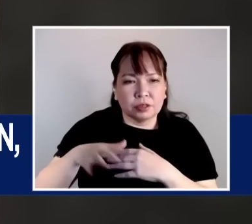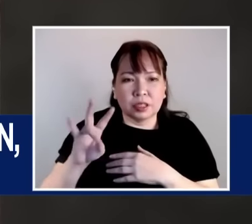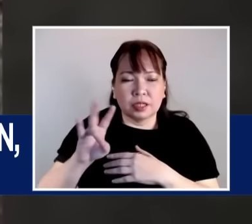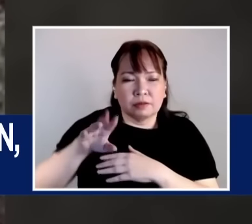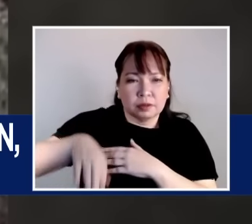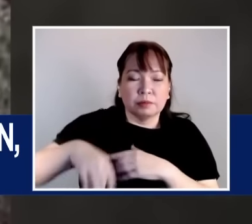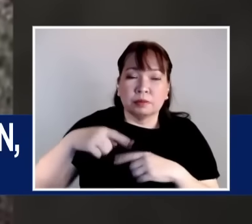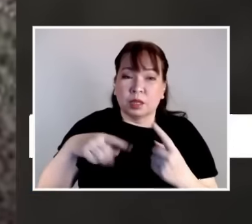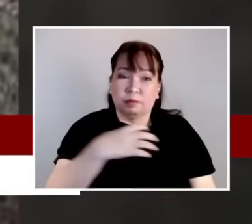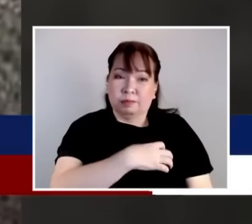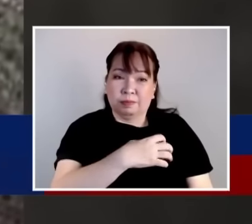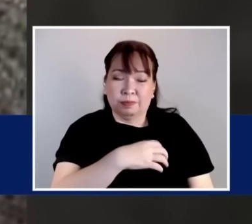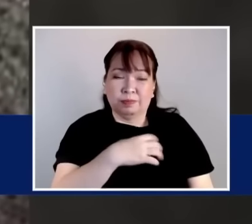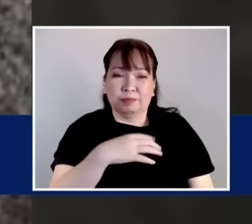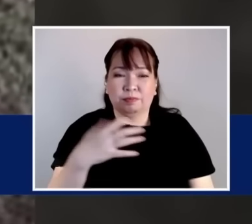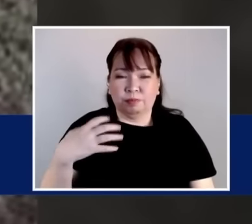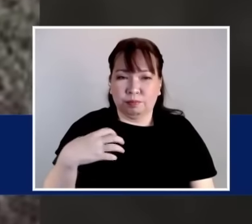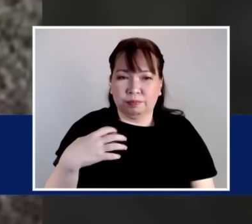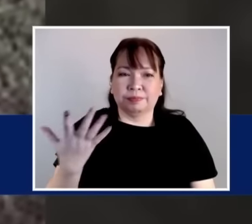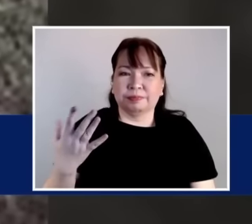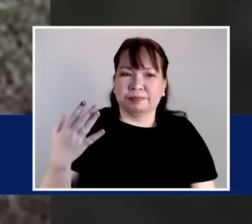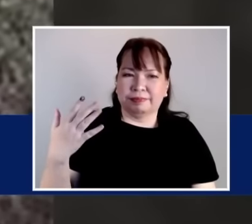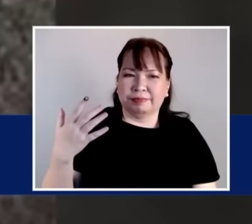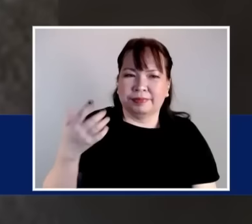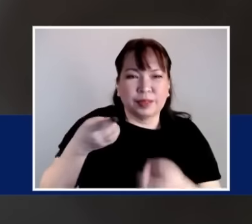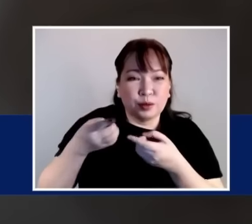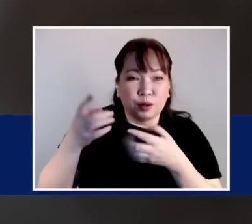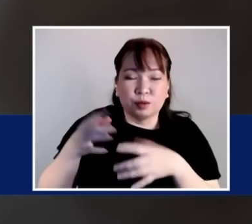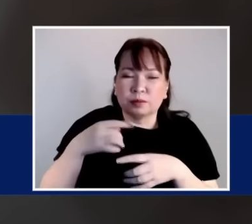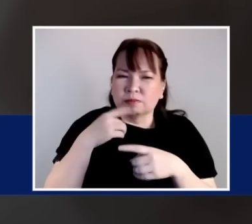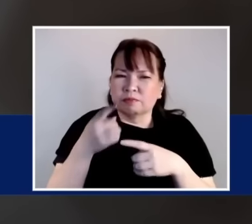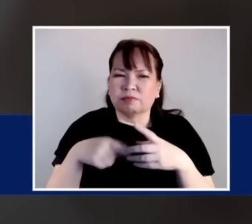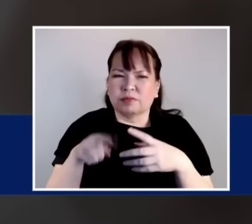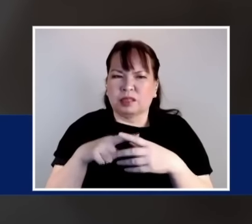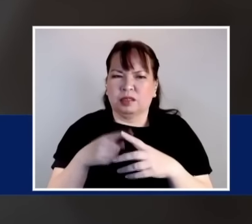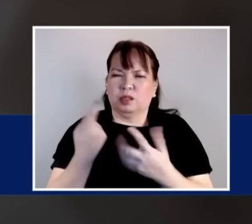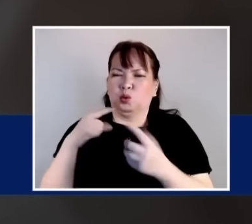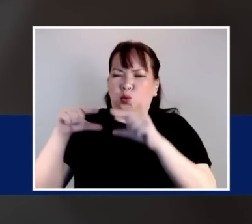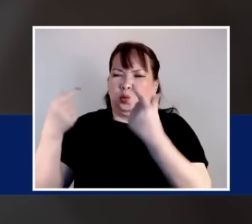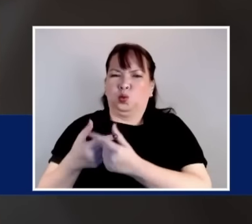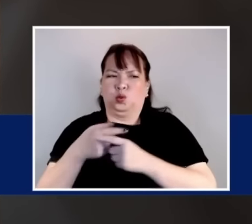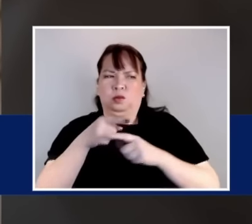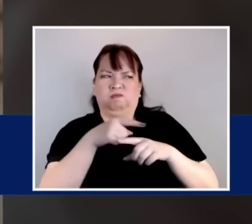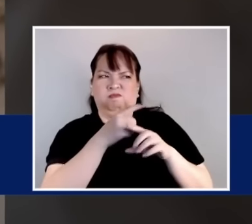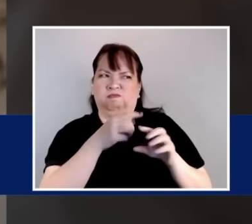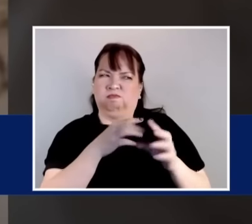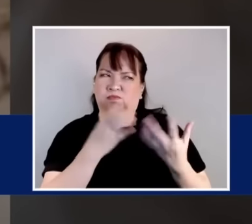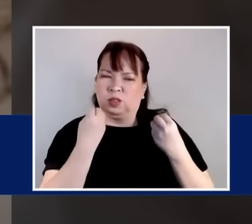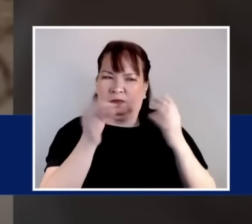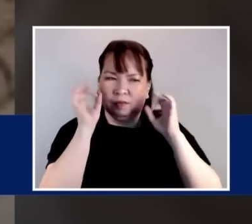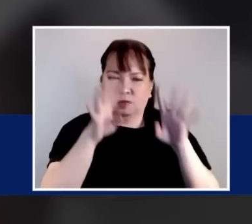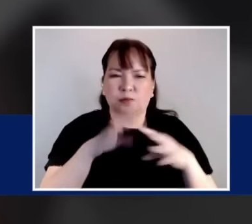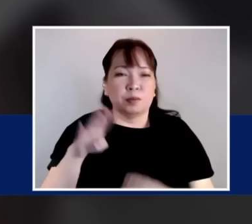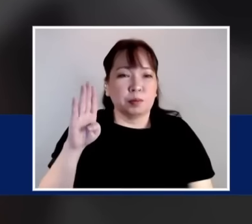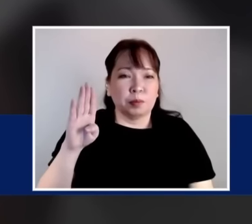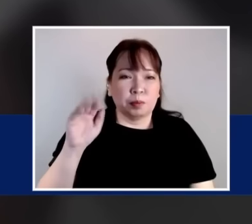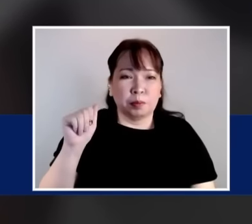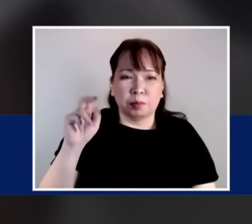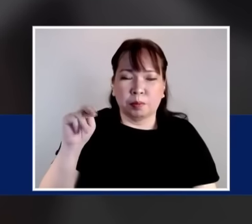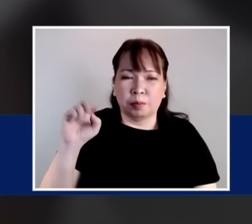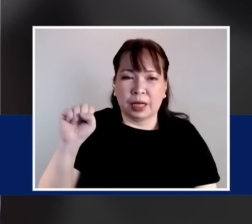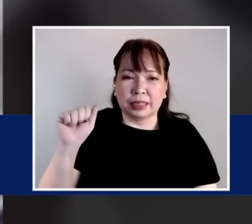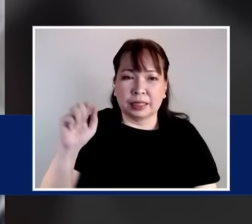Director, Police Colonel Jiben Bungkayaw, isa itong pananakot ng grupong Bangsamoro Islamic Freedom Fighters o